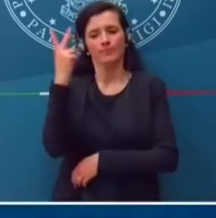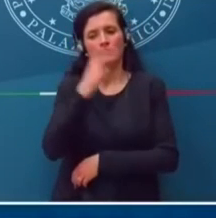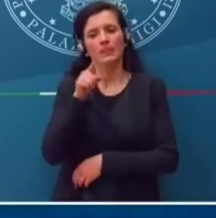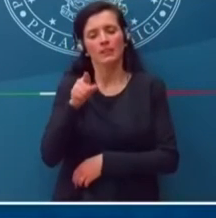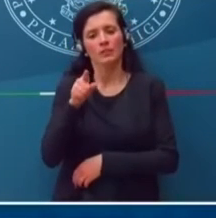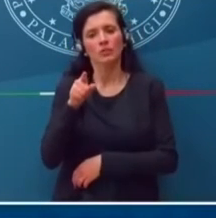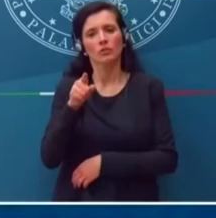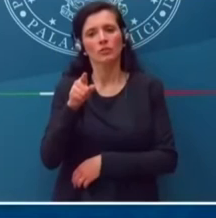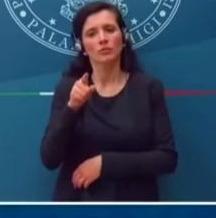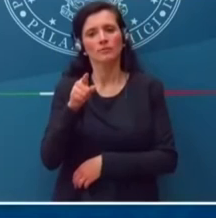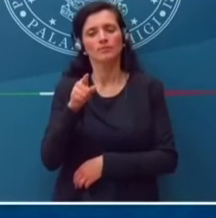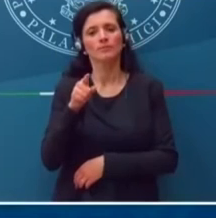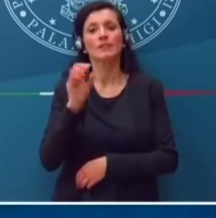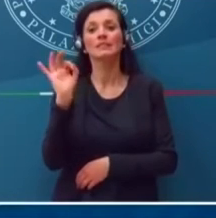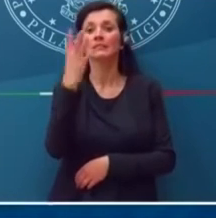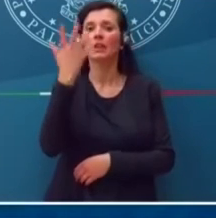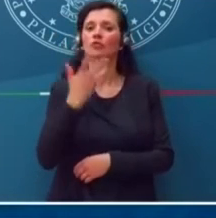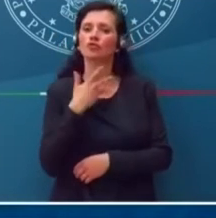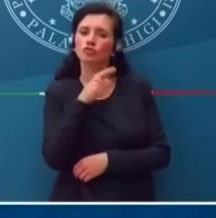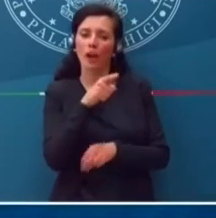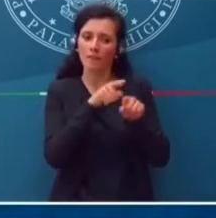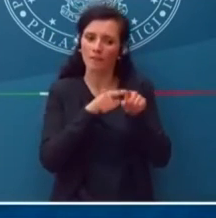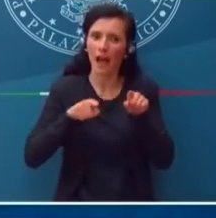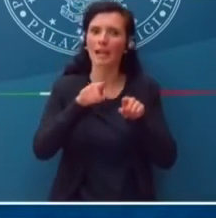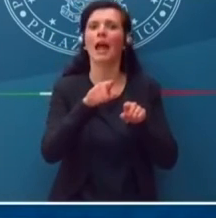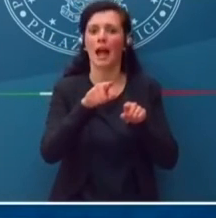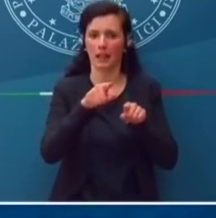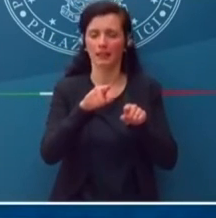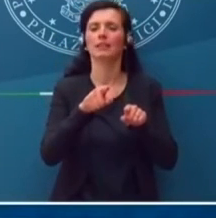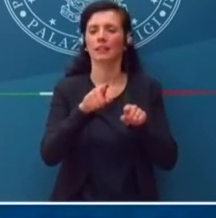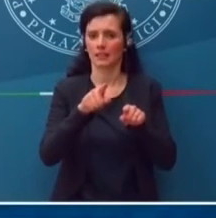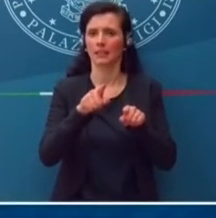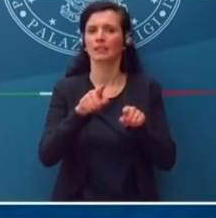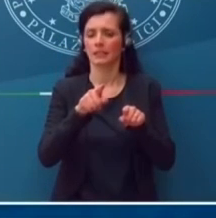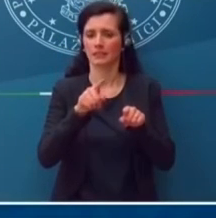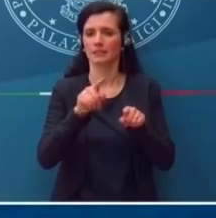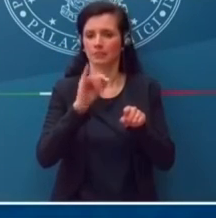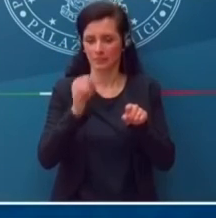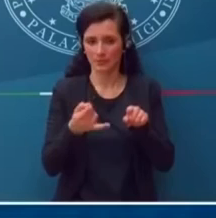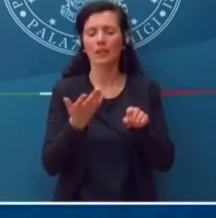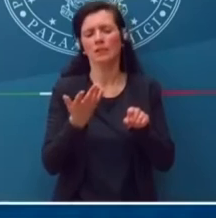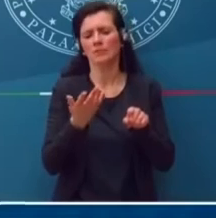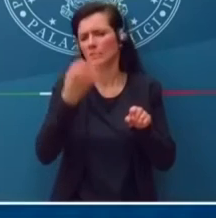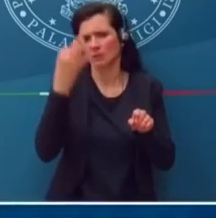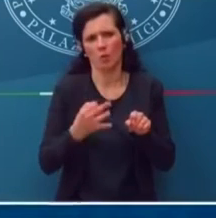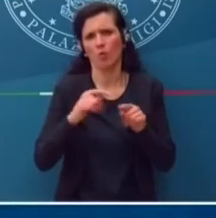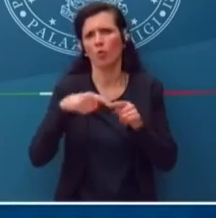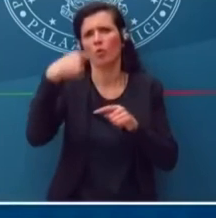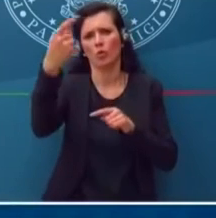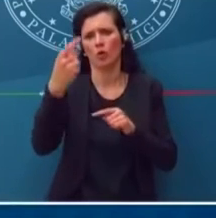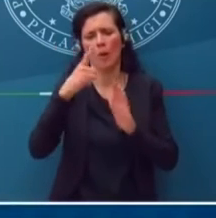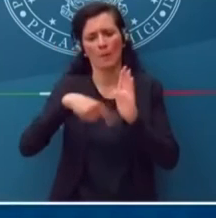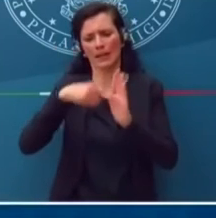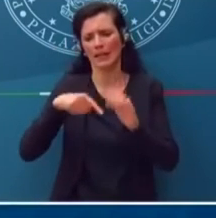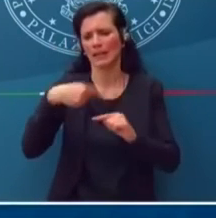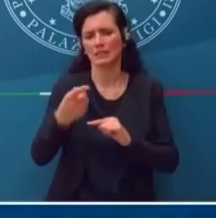in presenza di varianti che inevitabilmente verranno fuori nel corso dei prossimi